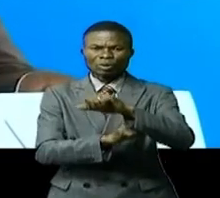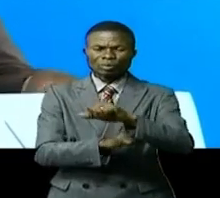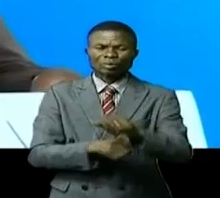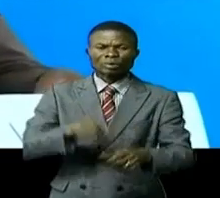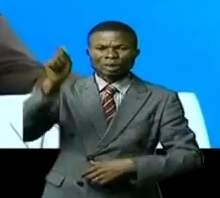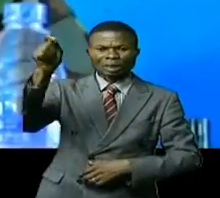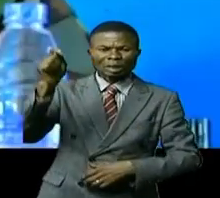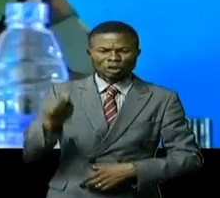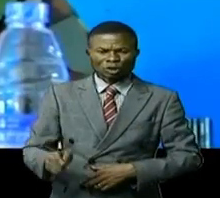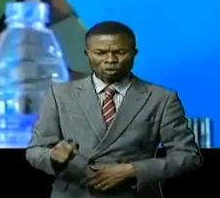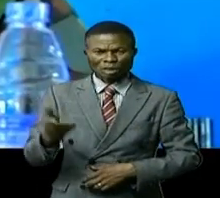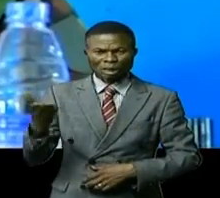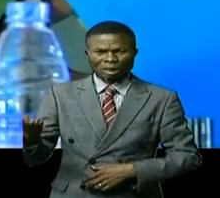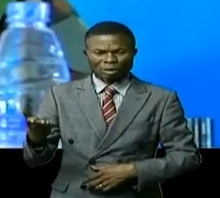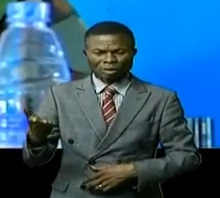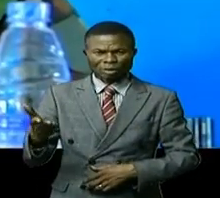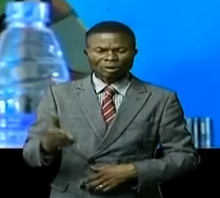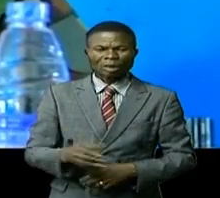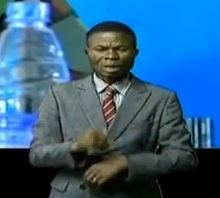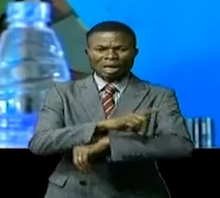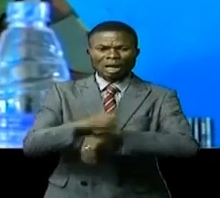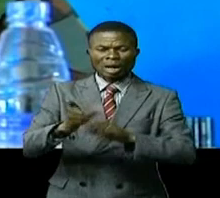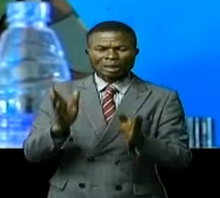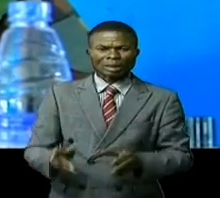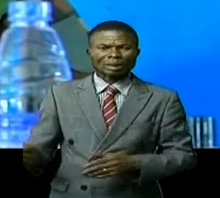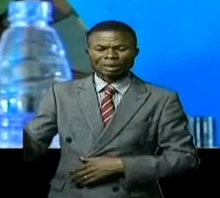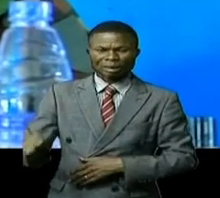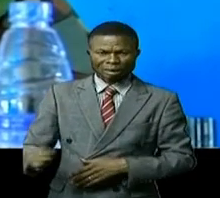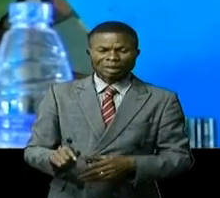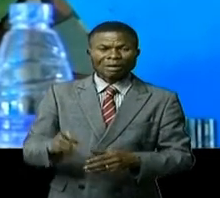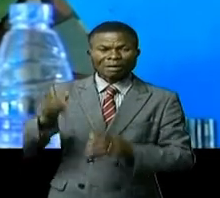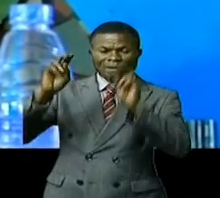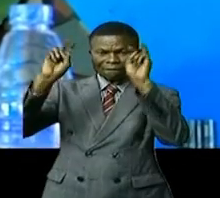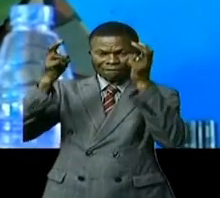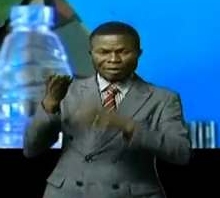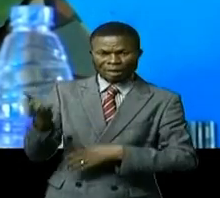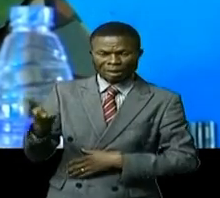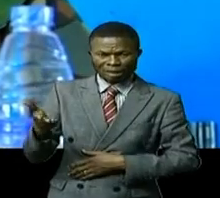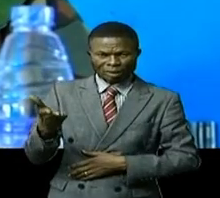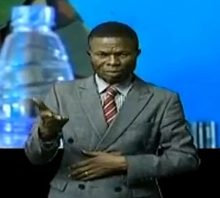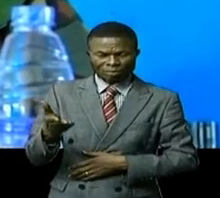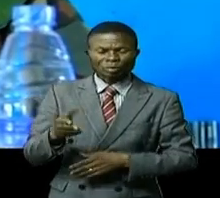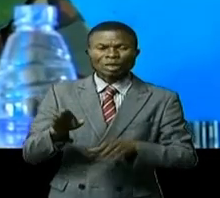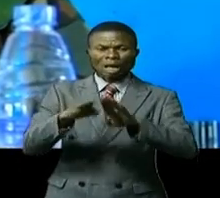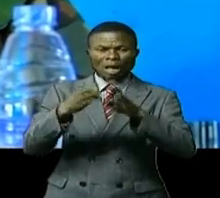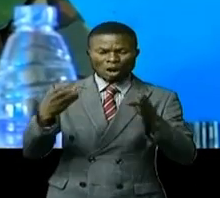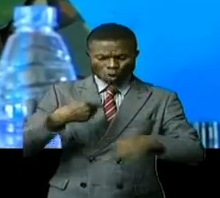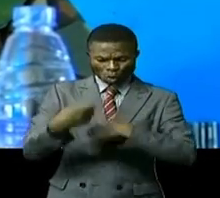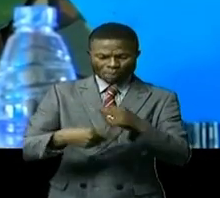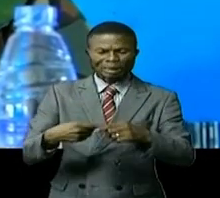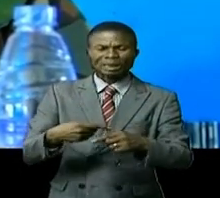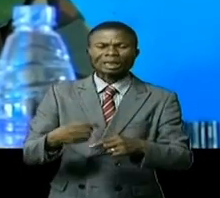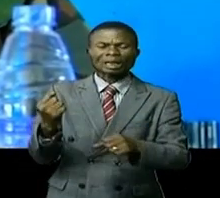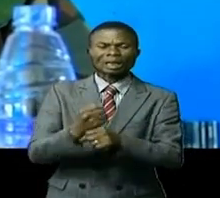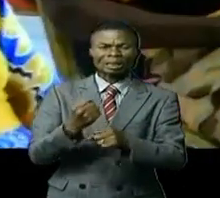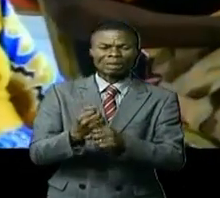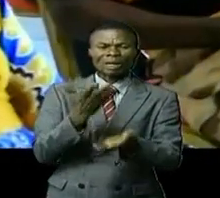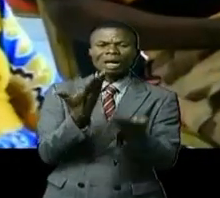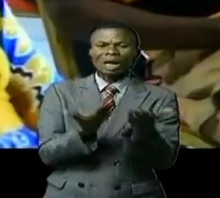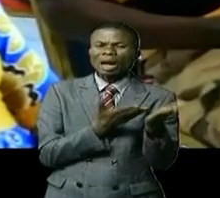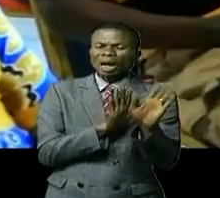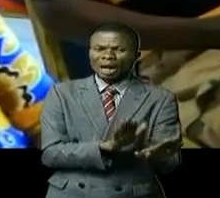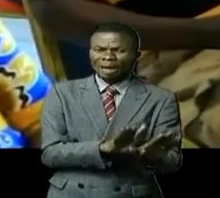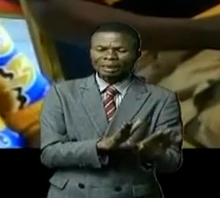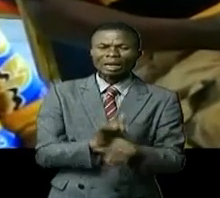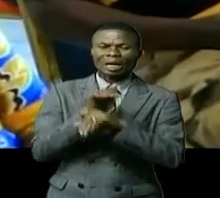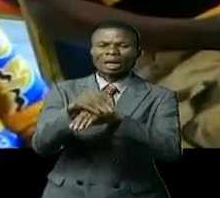mise en œuvre. L'administrateur du territoire d'Iromo, Siro Simba, qui a ouvert ses travaux, attend de participants leur